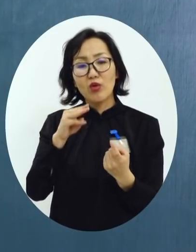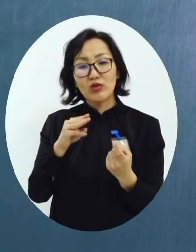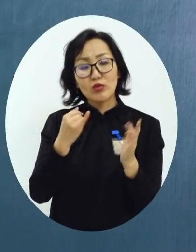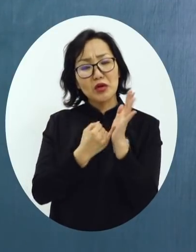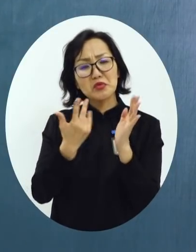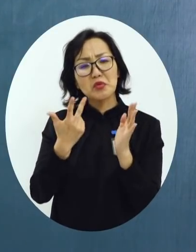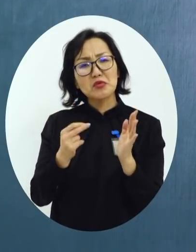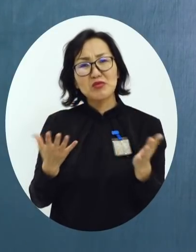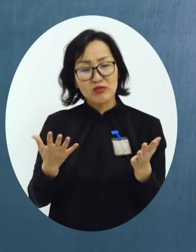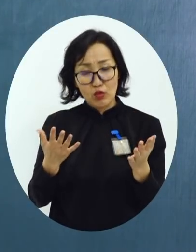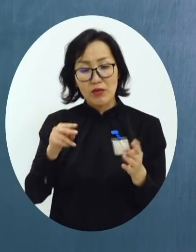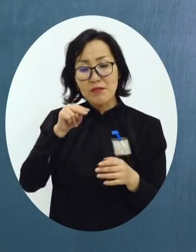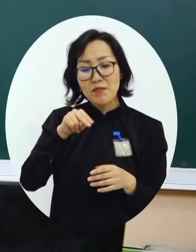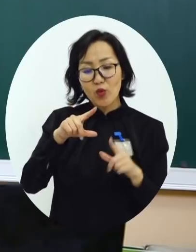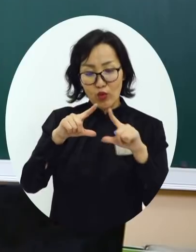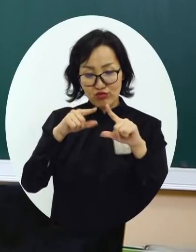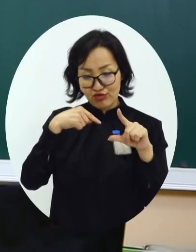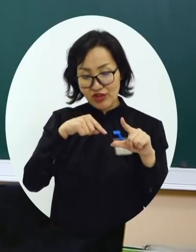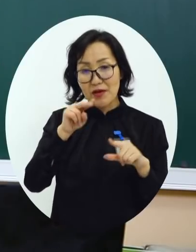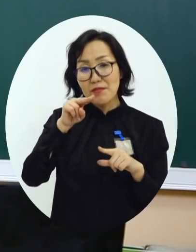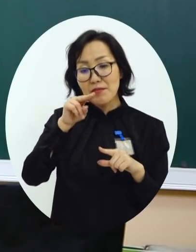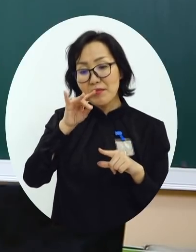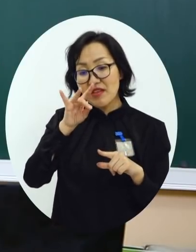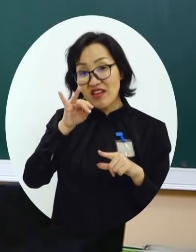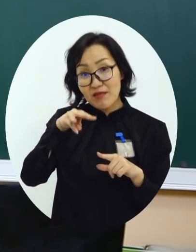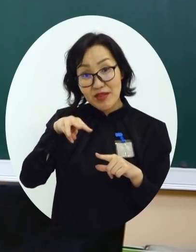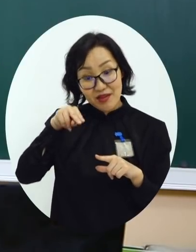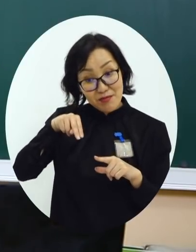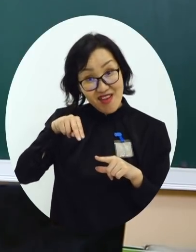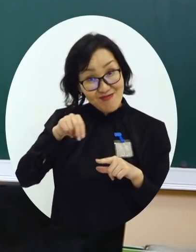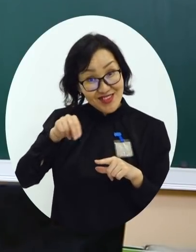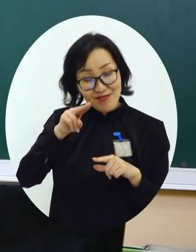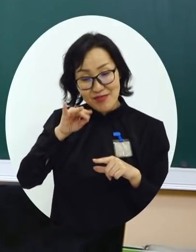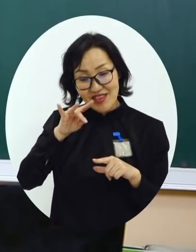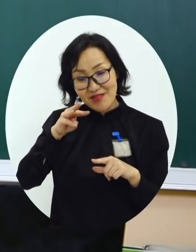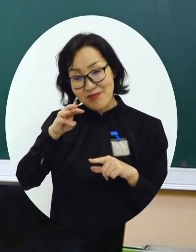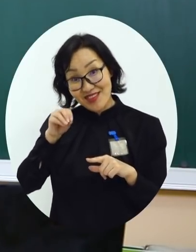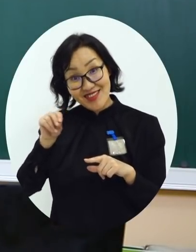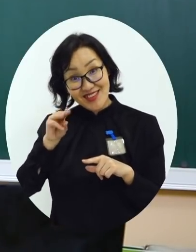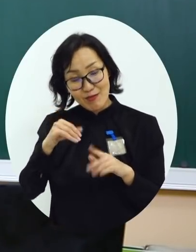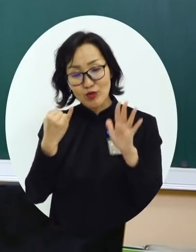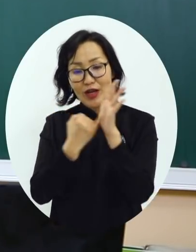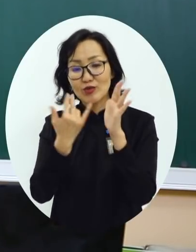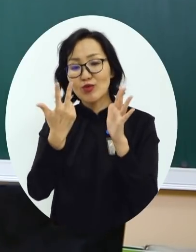Гурвалжны периметр ах нь шүү. Периметр нь 630